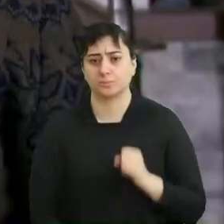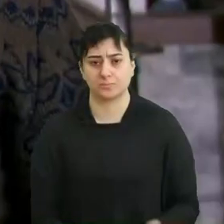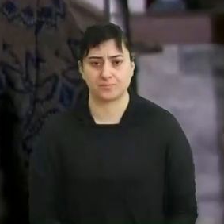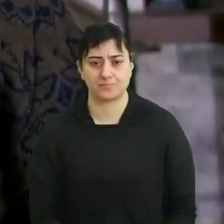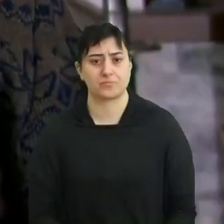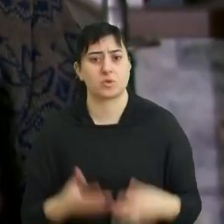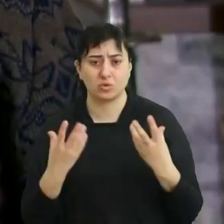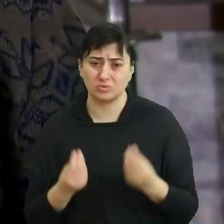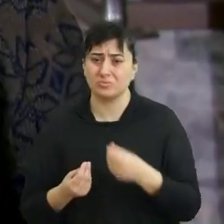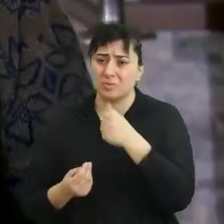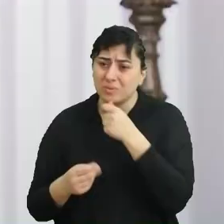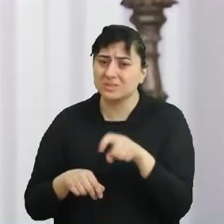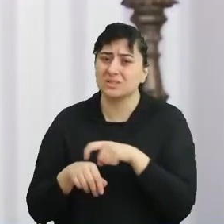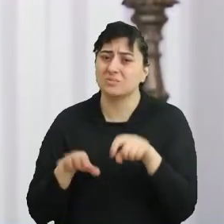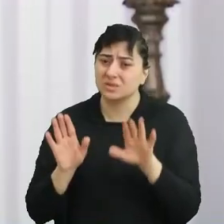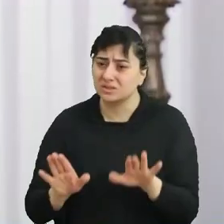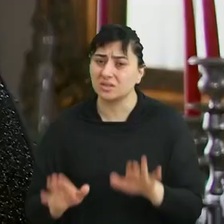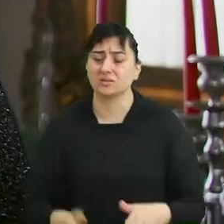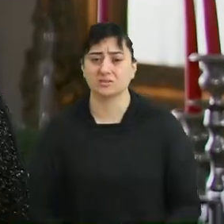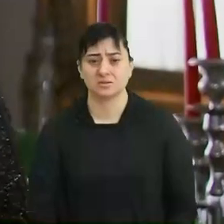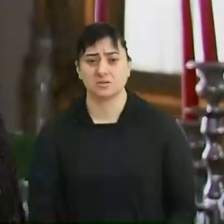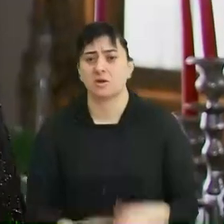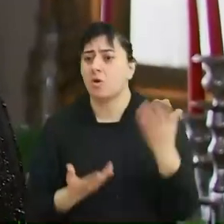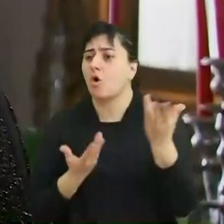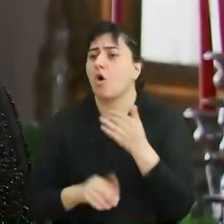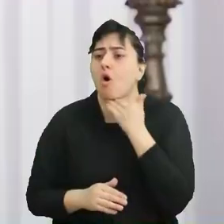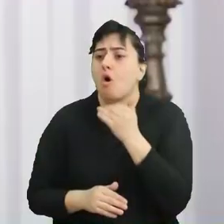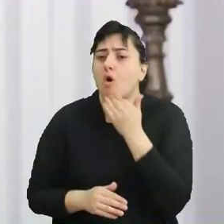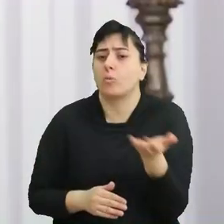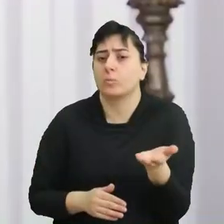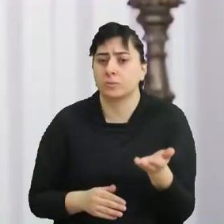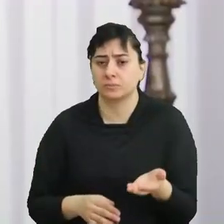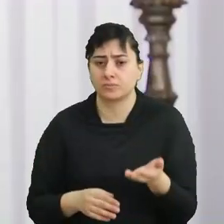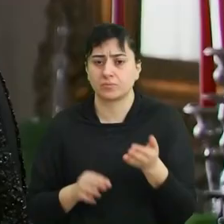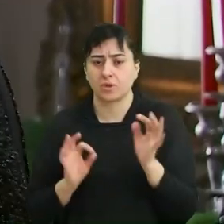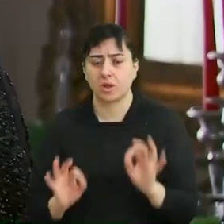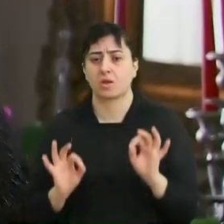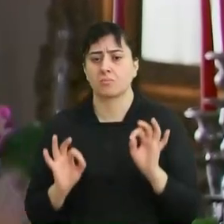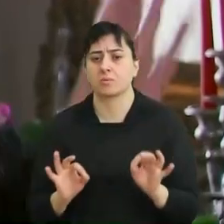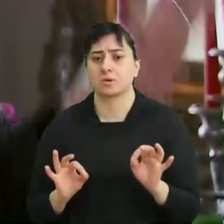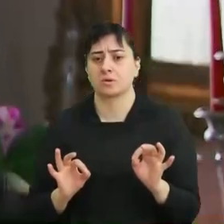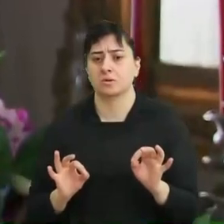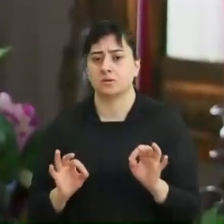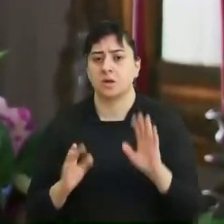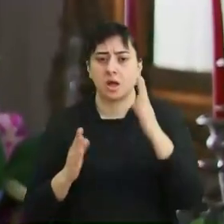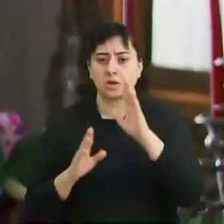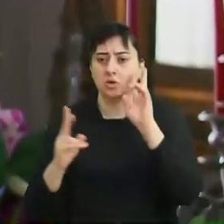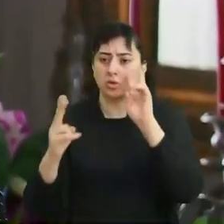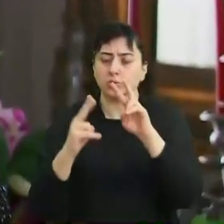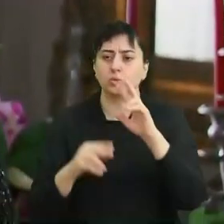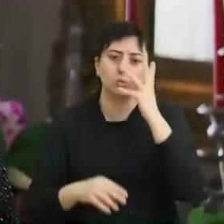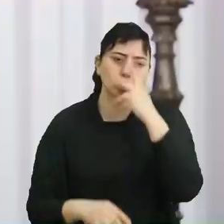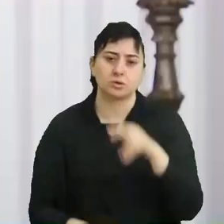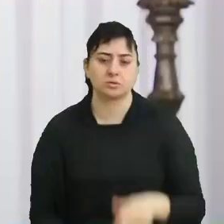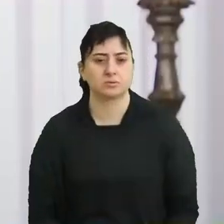korkuyorum. Evet babacığım ya biraz sakin olmayı dener misin lütfen? Olamıyor yavrucuğum, olamıyor boncuğum. Hay kendini bir aynada görse